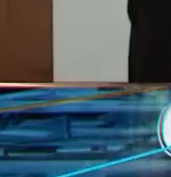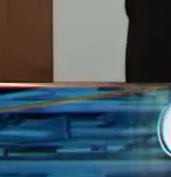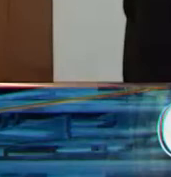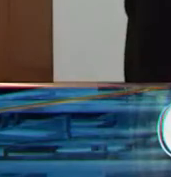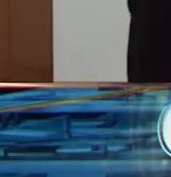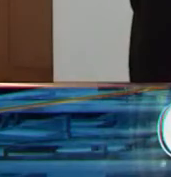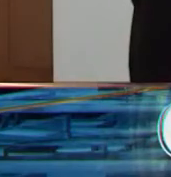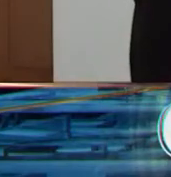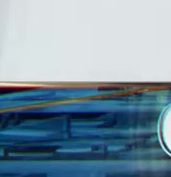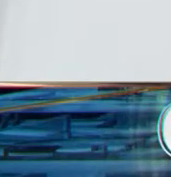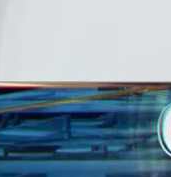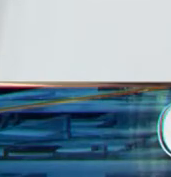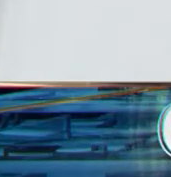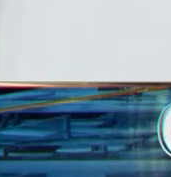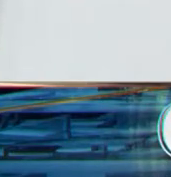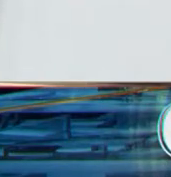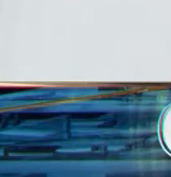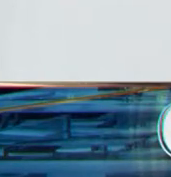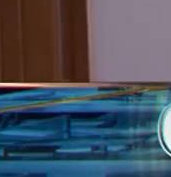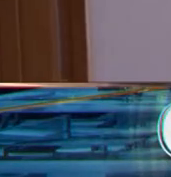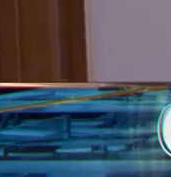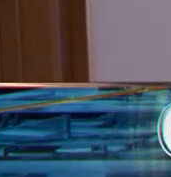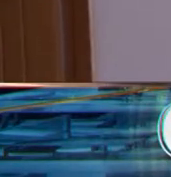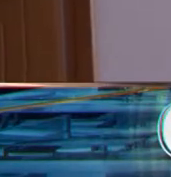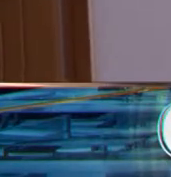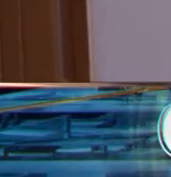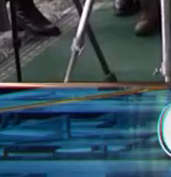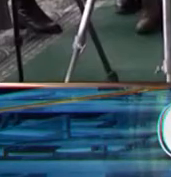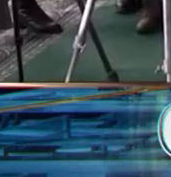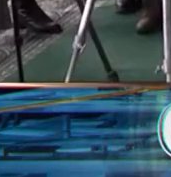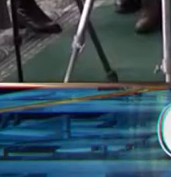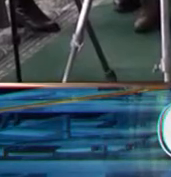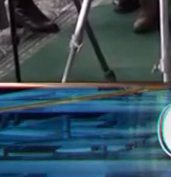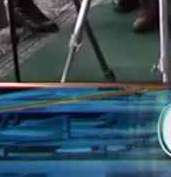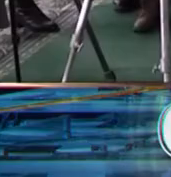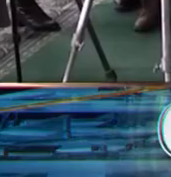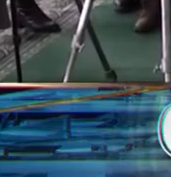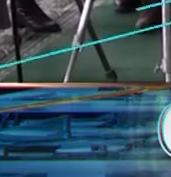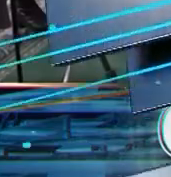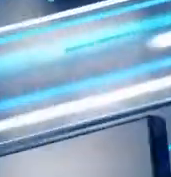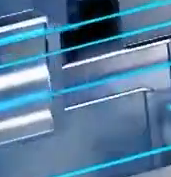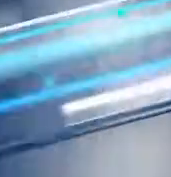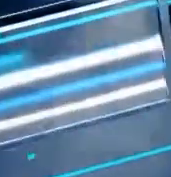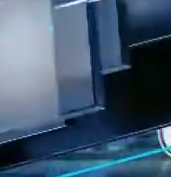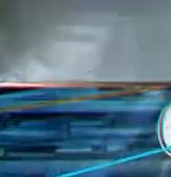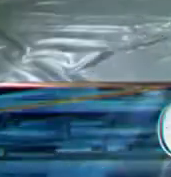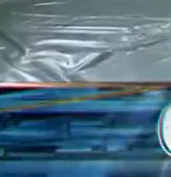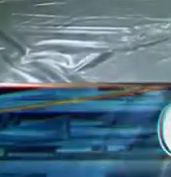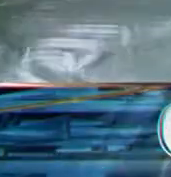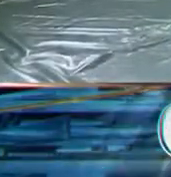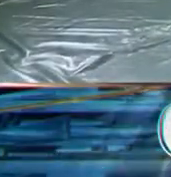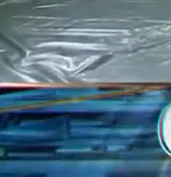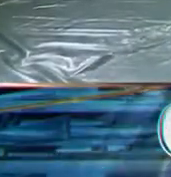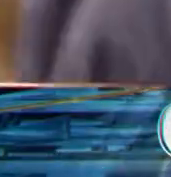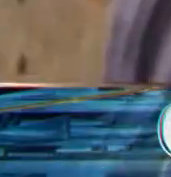картины как отражение души художественной галерее прошла выставка от именитых художников страны по труду